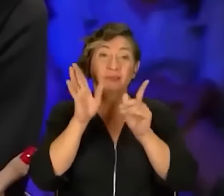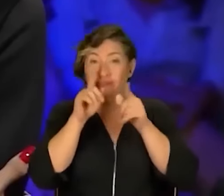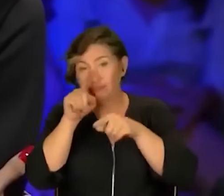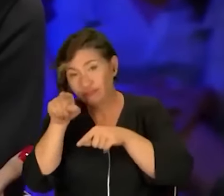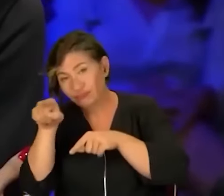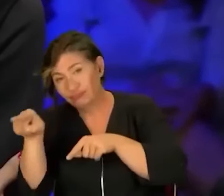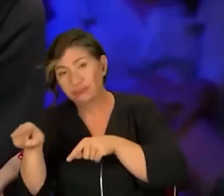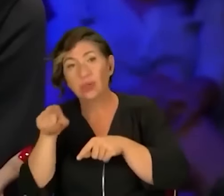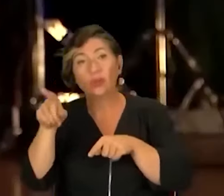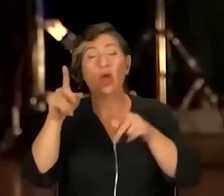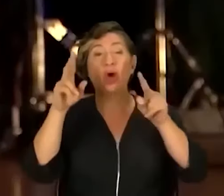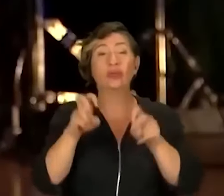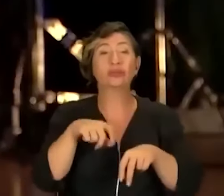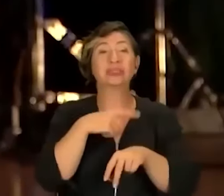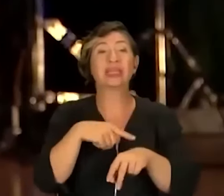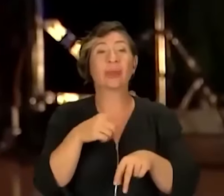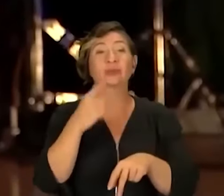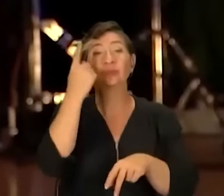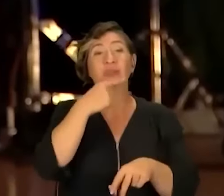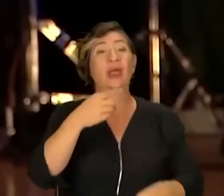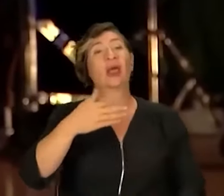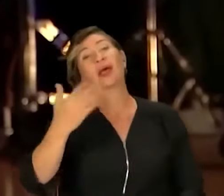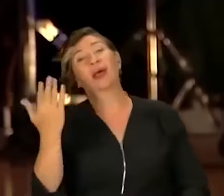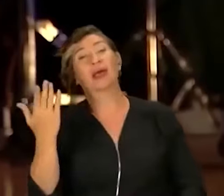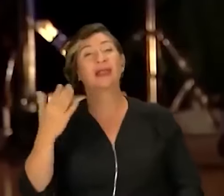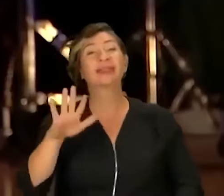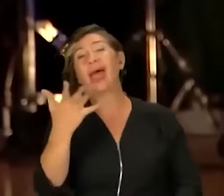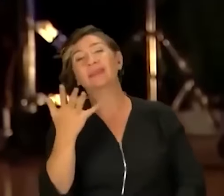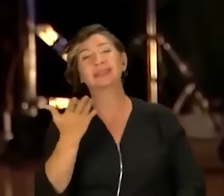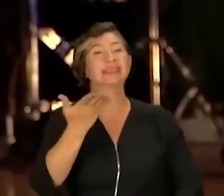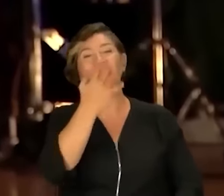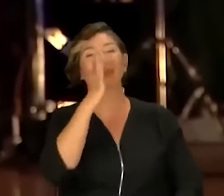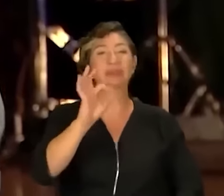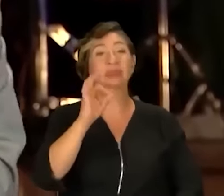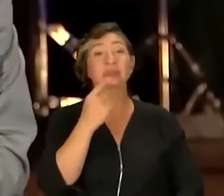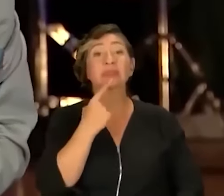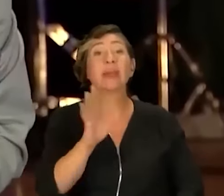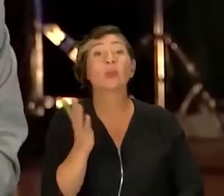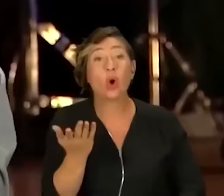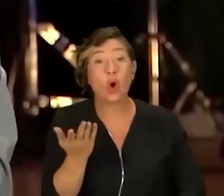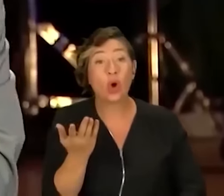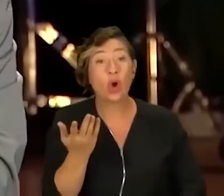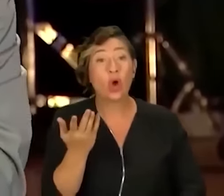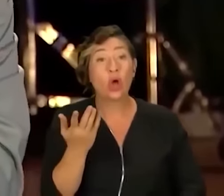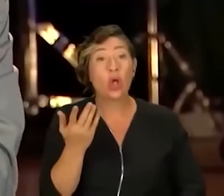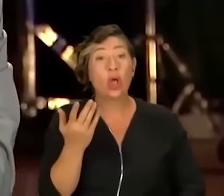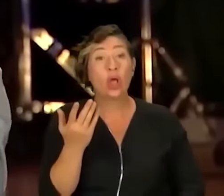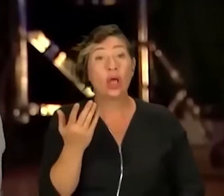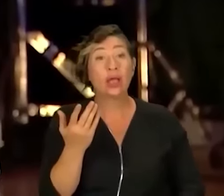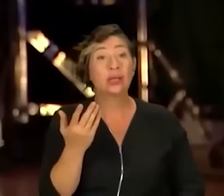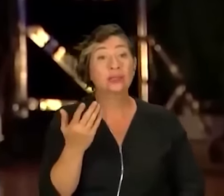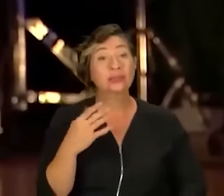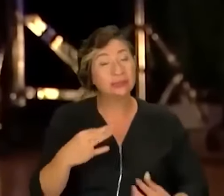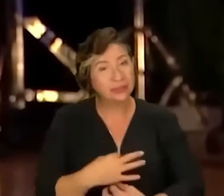başka bir tarafı bir de onlarla Oturduğun zaman da böyle hani suratına karşı şey de yok böyle Ne yapıyorsun lan sen kimsin falan öyle bir şey de demiyor öyle bir şey de